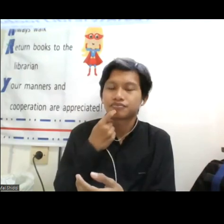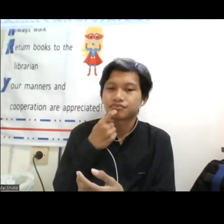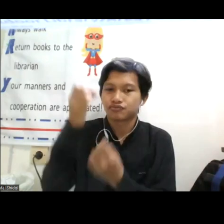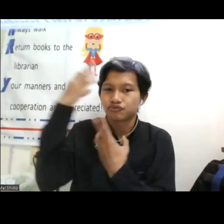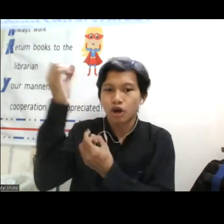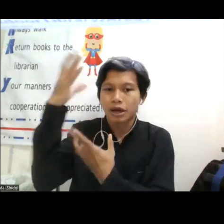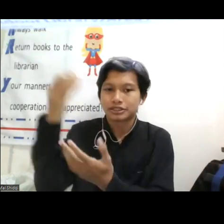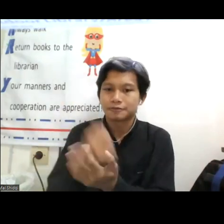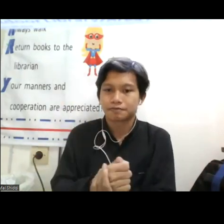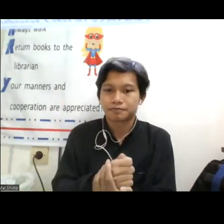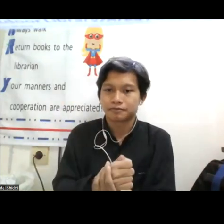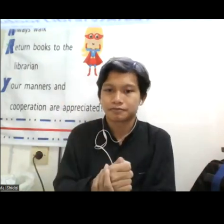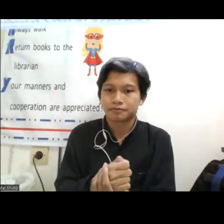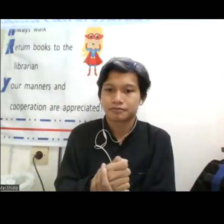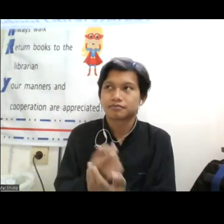itu